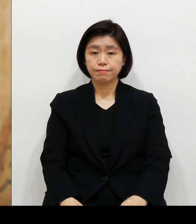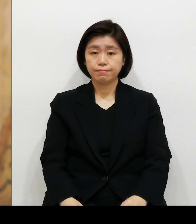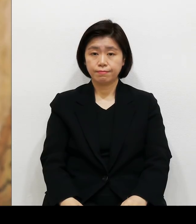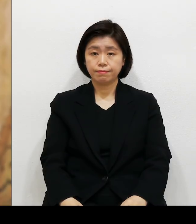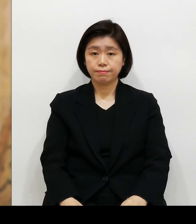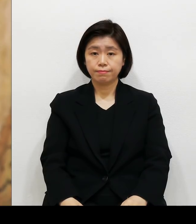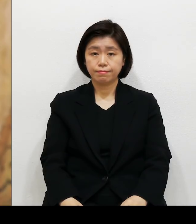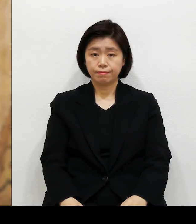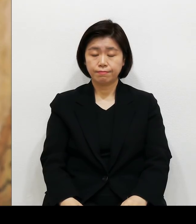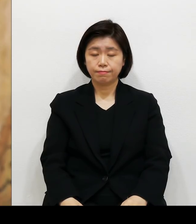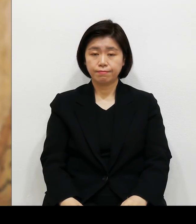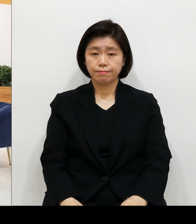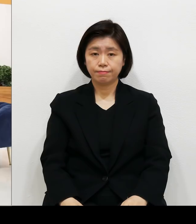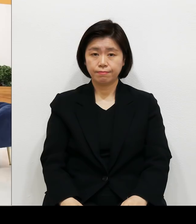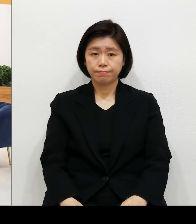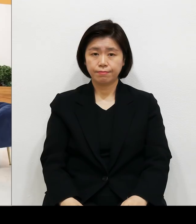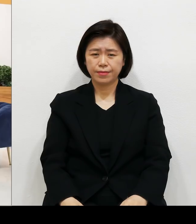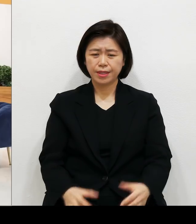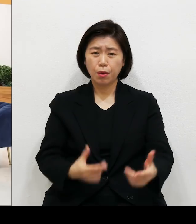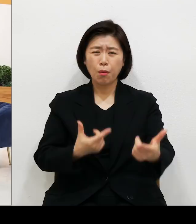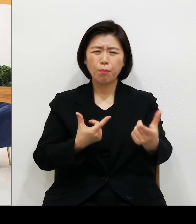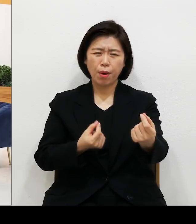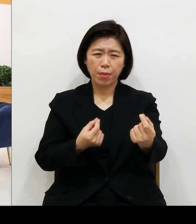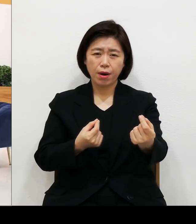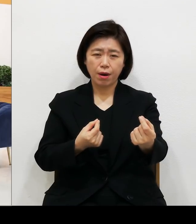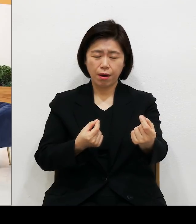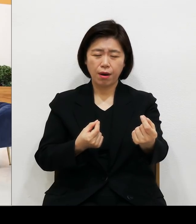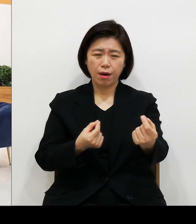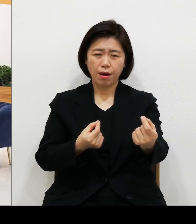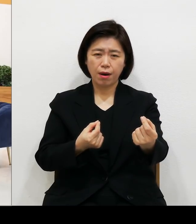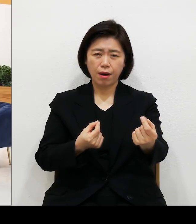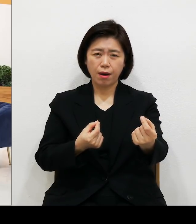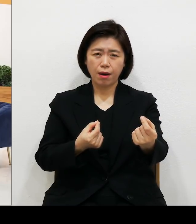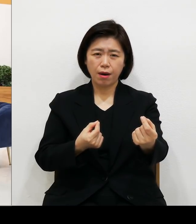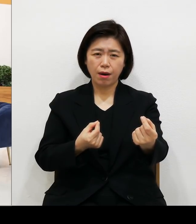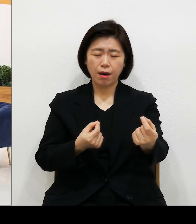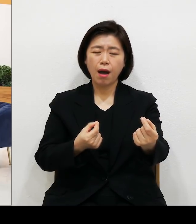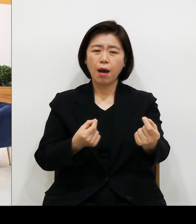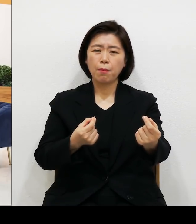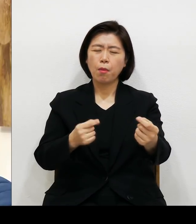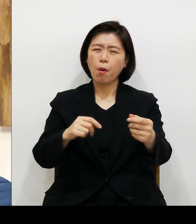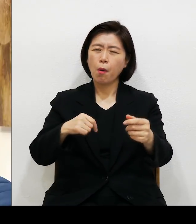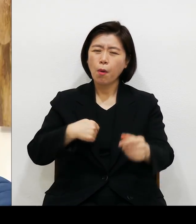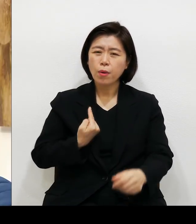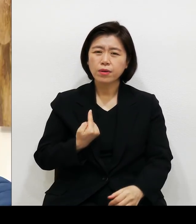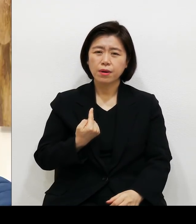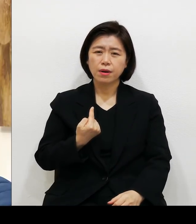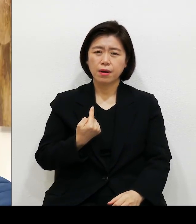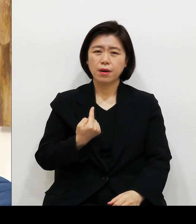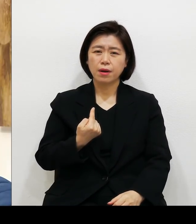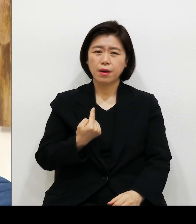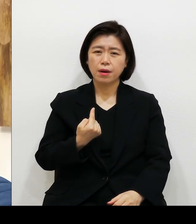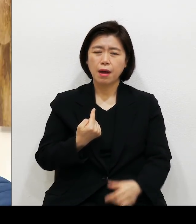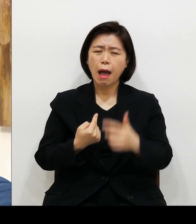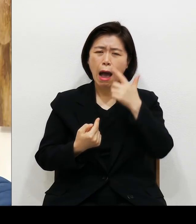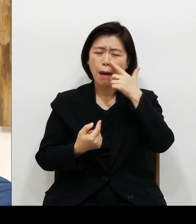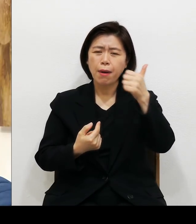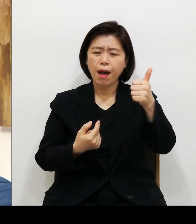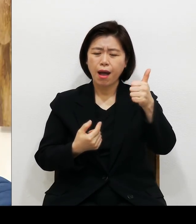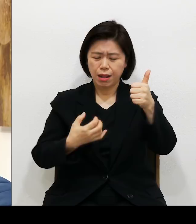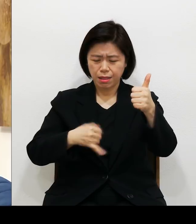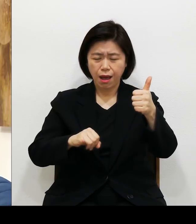그거를 해야 되겠다. 네. 같은 환경에 있는 남자들이. 네. 예. 남자들이 아니 저는 정말 순수하게 아빠들은 고생해도